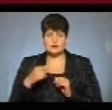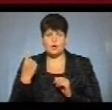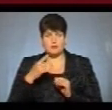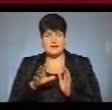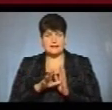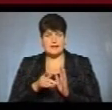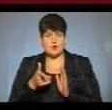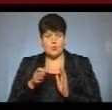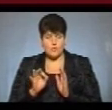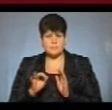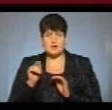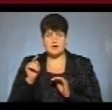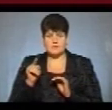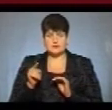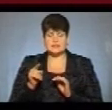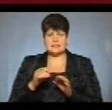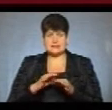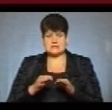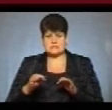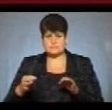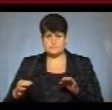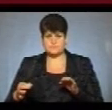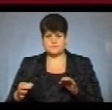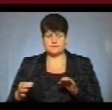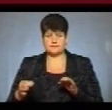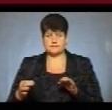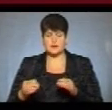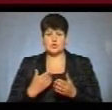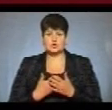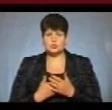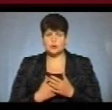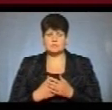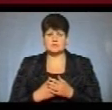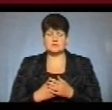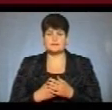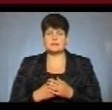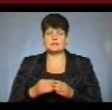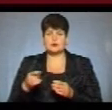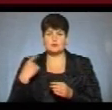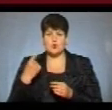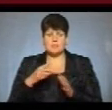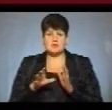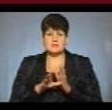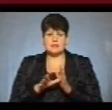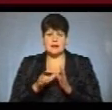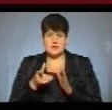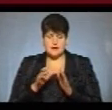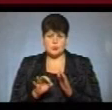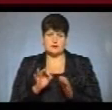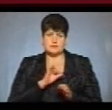Тернопільобленерго, а вони як цехові структури там уже, розумієте? Тобто все Тернопільобленерго якраз на